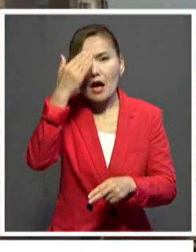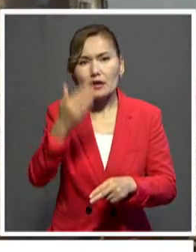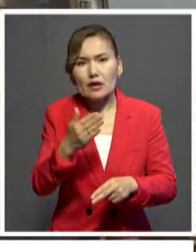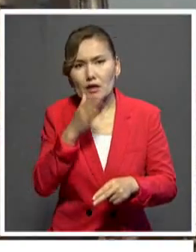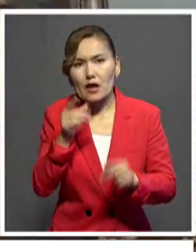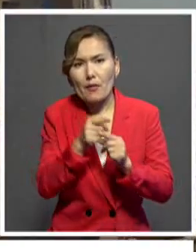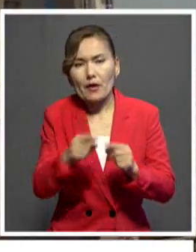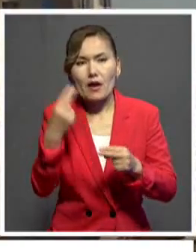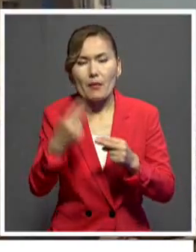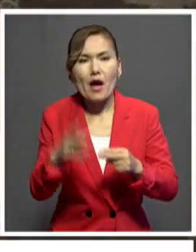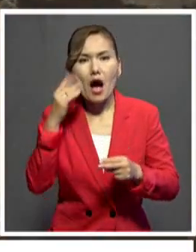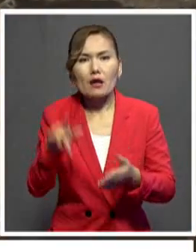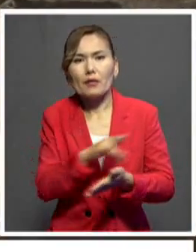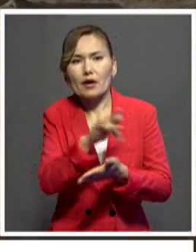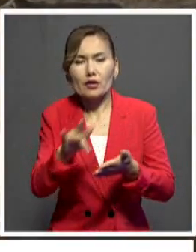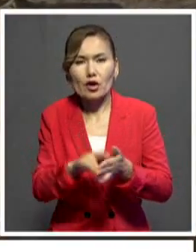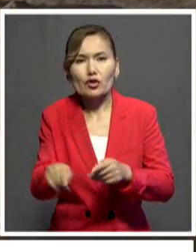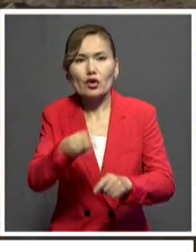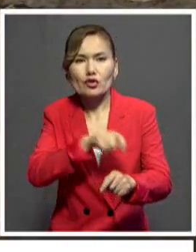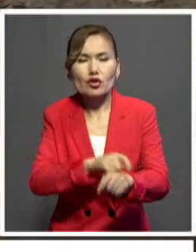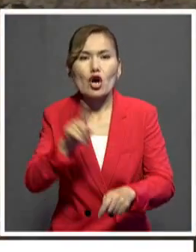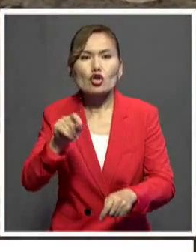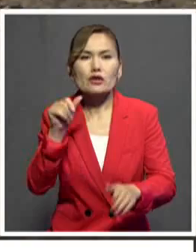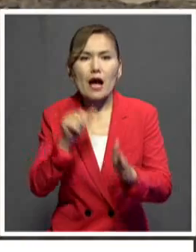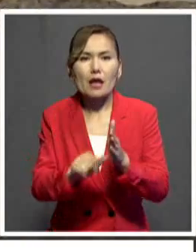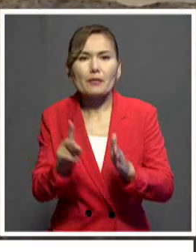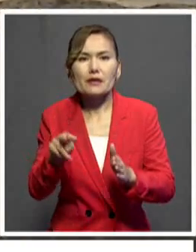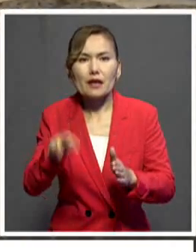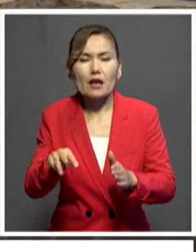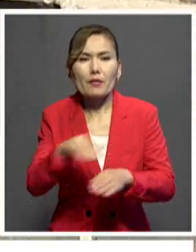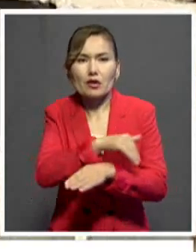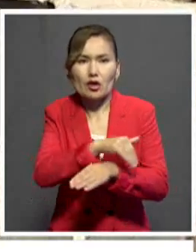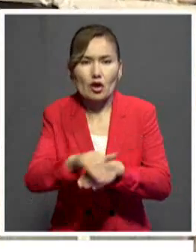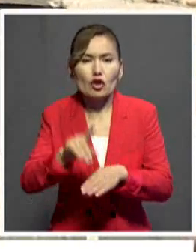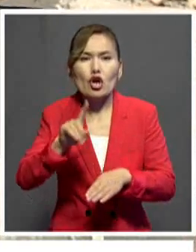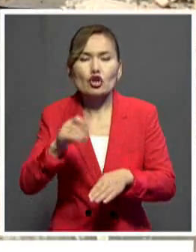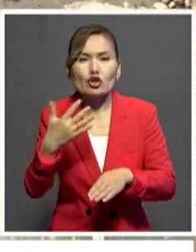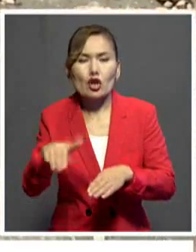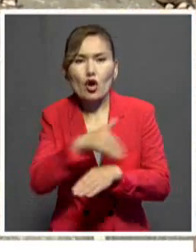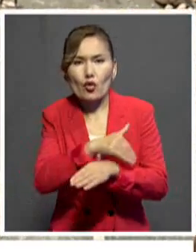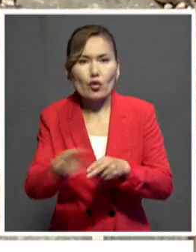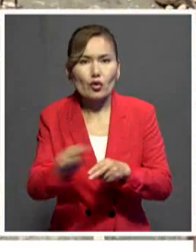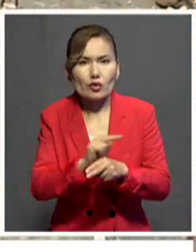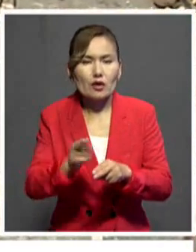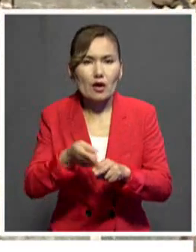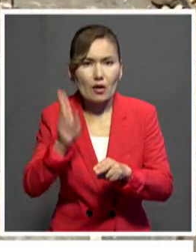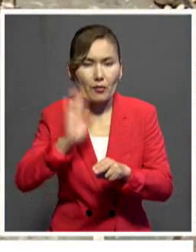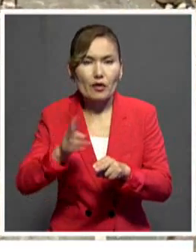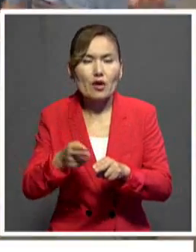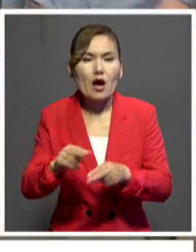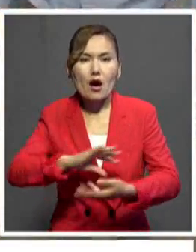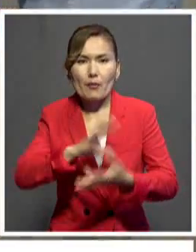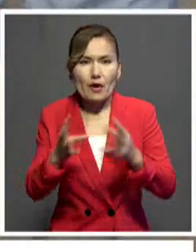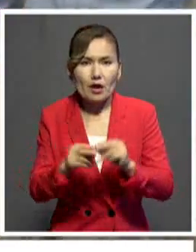біткенше мегаполисте жалпы ұзындығы 160 км болатын 350 көшенің жолы тегістелмек. Барлық жер асты өтпелі жолына күрделі